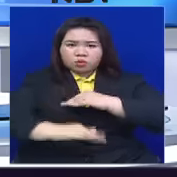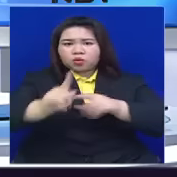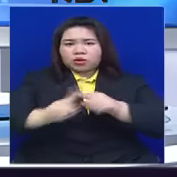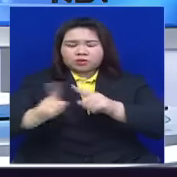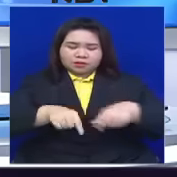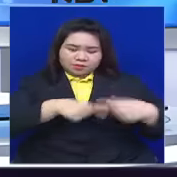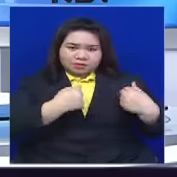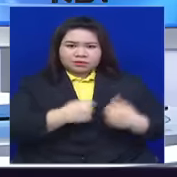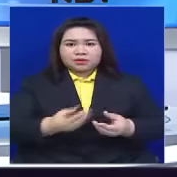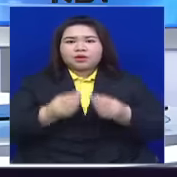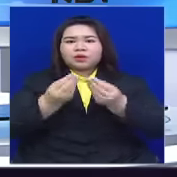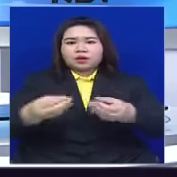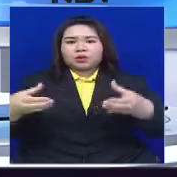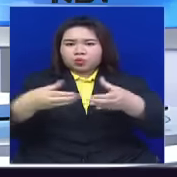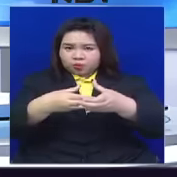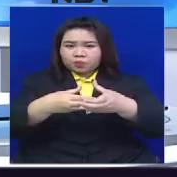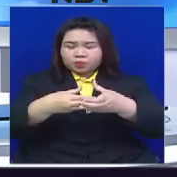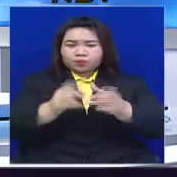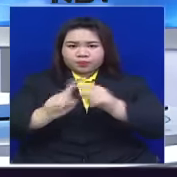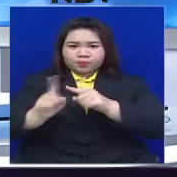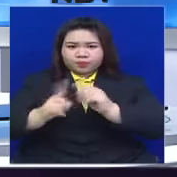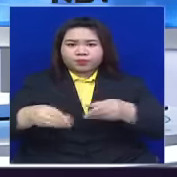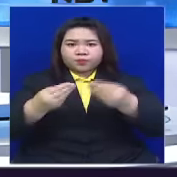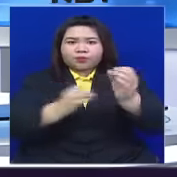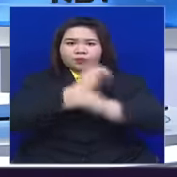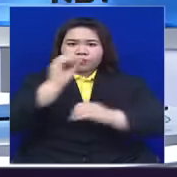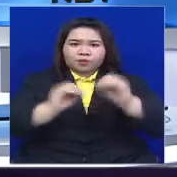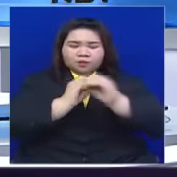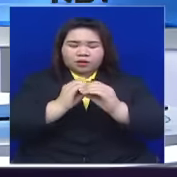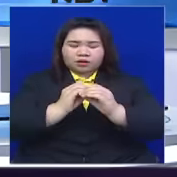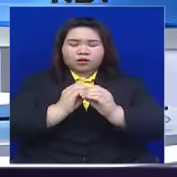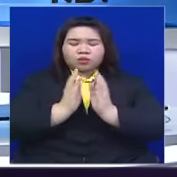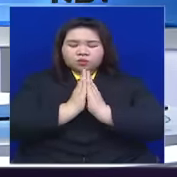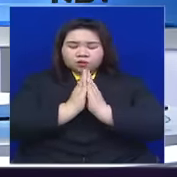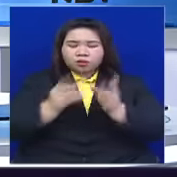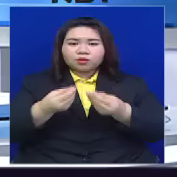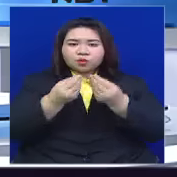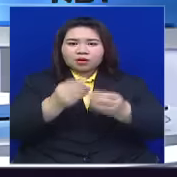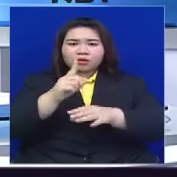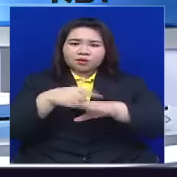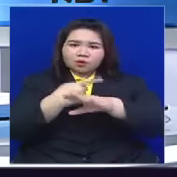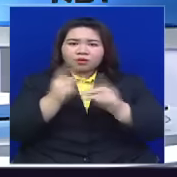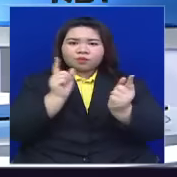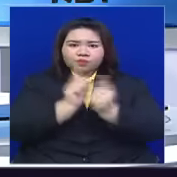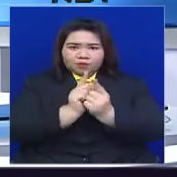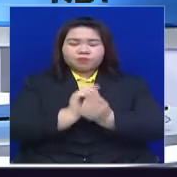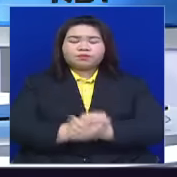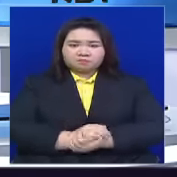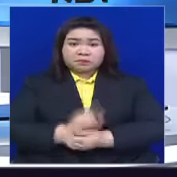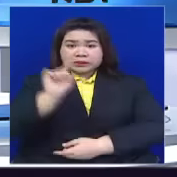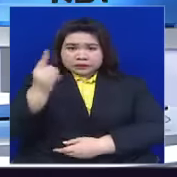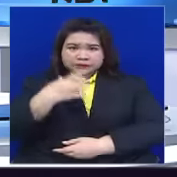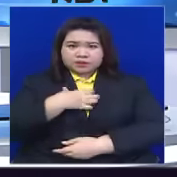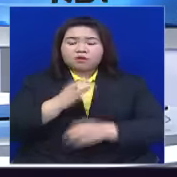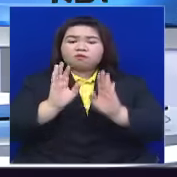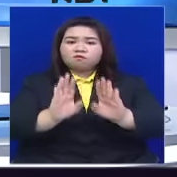าหน้าที่นะคะแล้วก็ทีมข่าวของ NBT นะคะให้เดินทางปลอดภัยแล้วก็ช่วยกันภาวนาให้ค้นหาเฮลิคอปเตอร์ลำนี้ให้เจอด้วยค่ะ อีกอย่างนึงที่อยากฝ